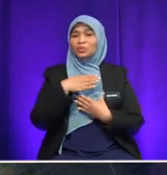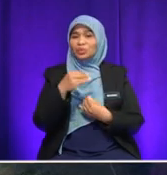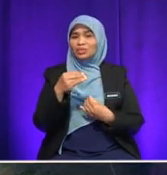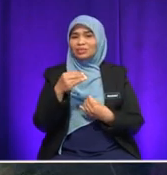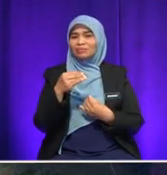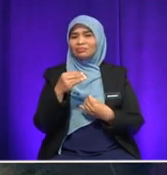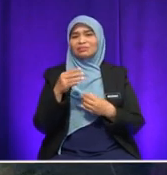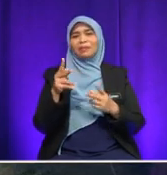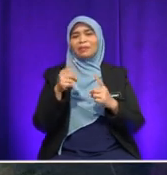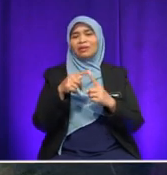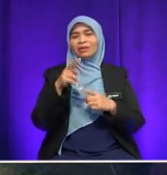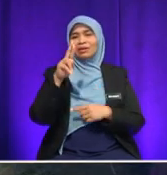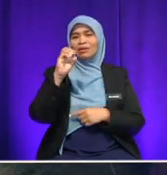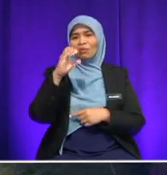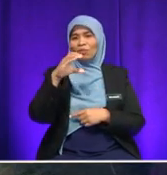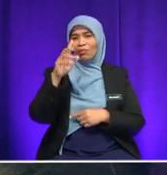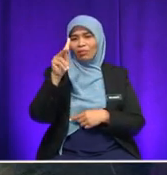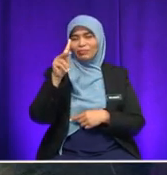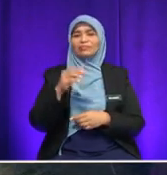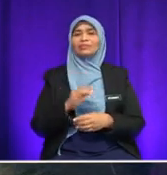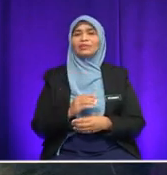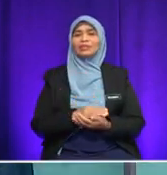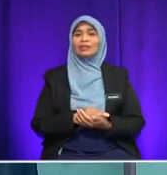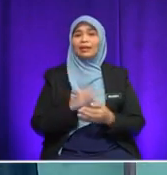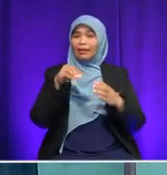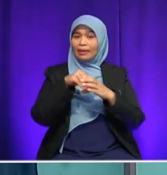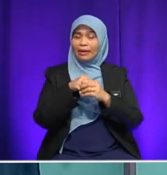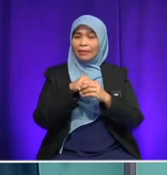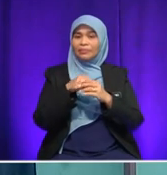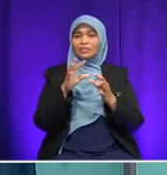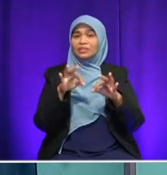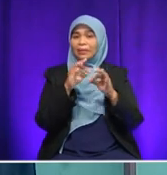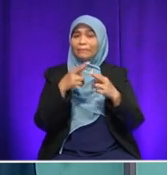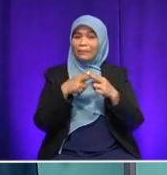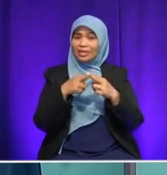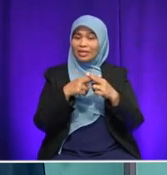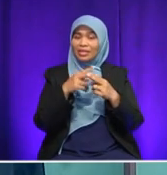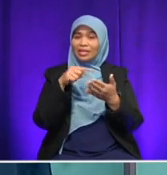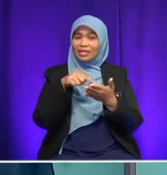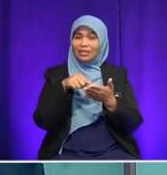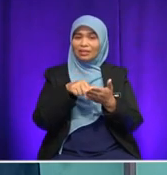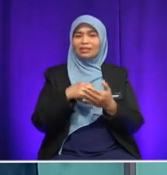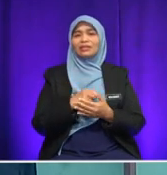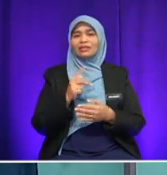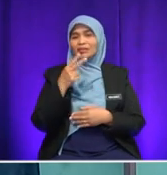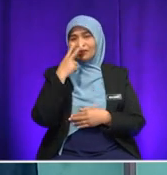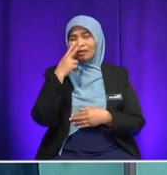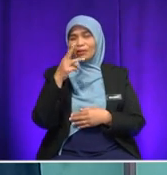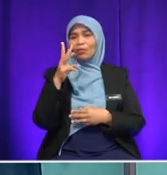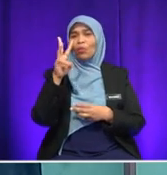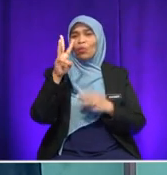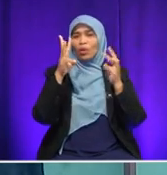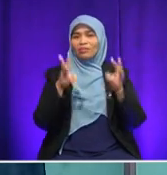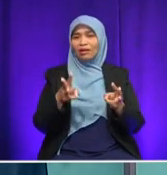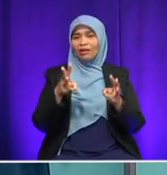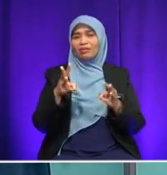Dan kita terus pergi kepada tema. Dalam cerpen ni ada tiga, kita akan pergi pada watak dan perwatakan, ya. Dalam